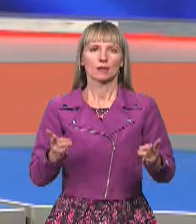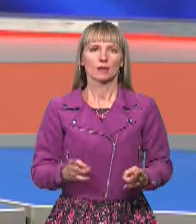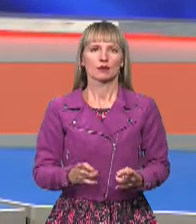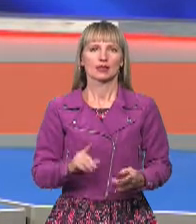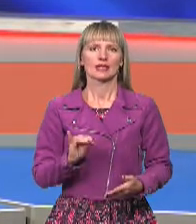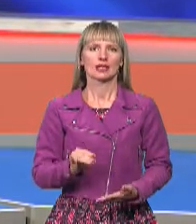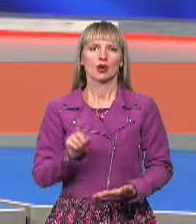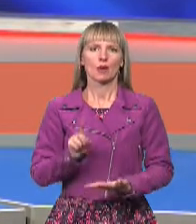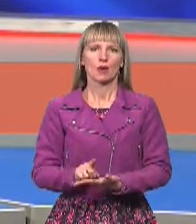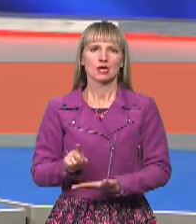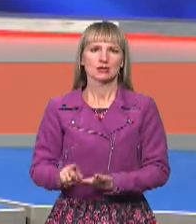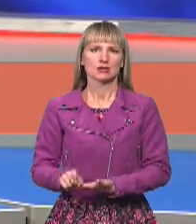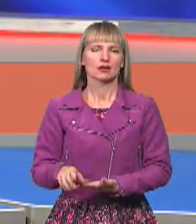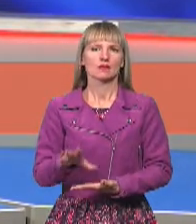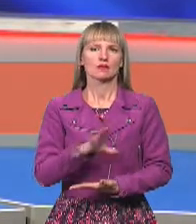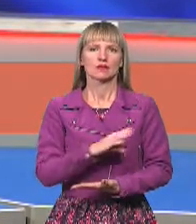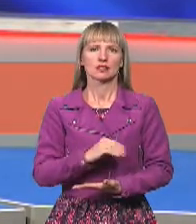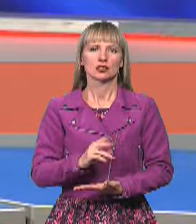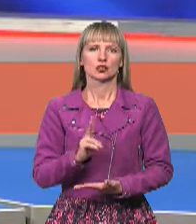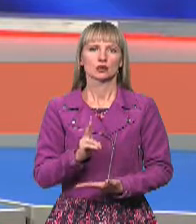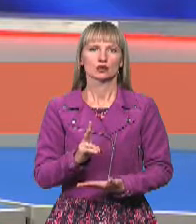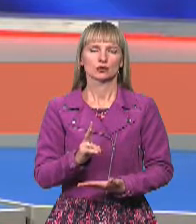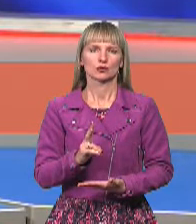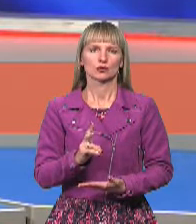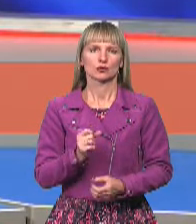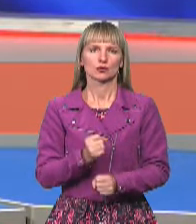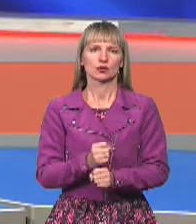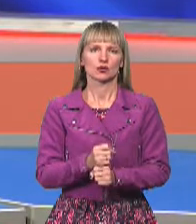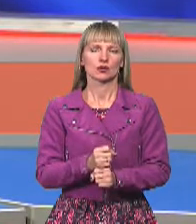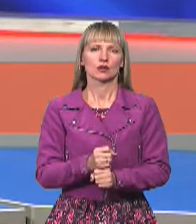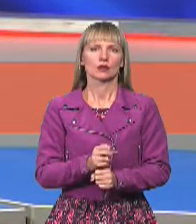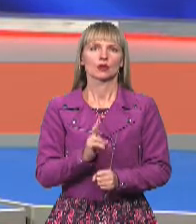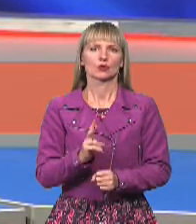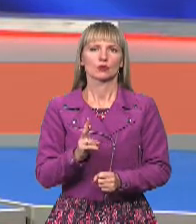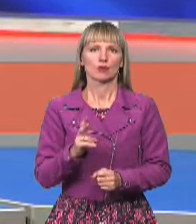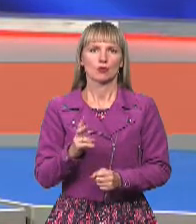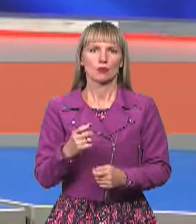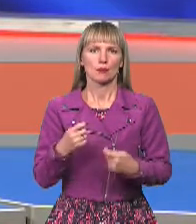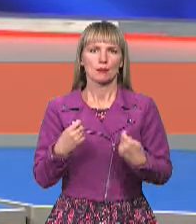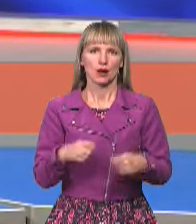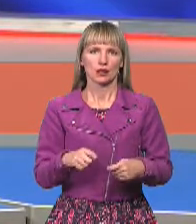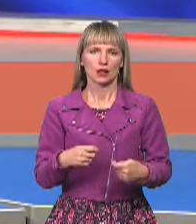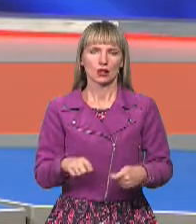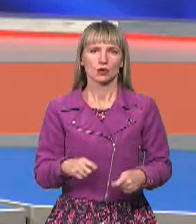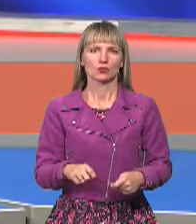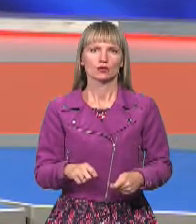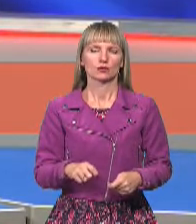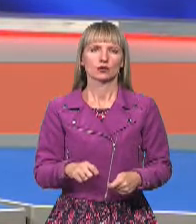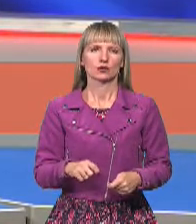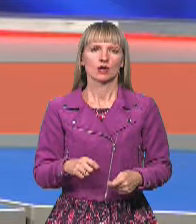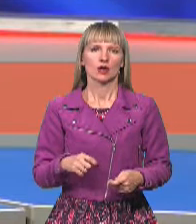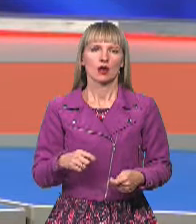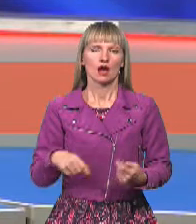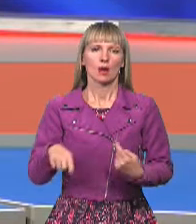необходимость и обязанность всех операторов рынка. Все операторы рынка – это любой субъект хозяйствования, который осуществляет оборот